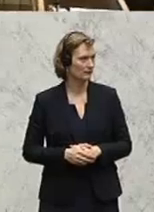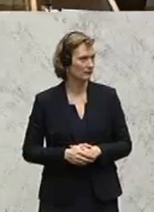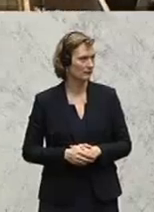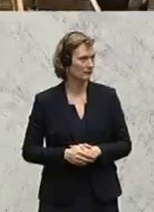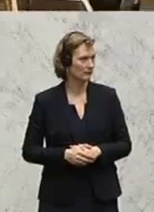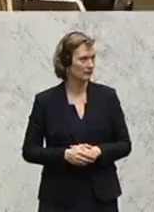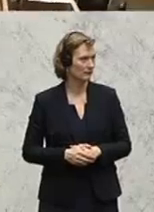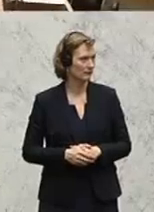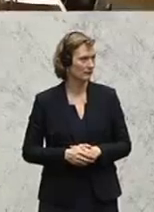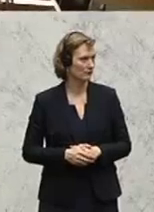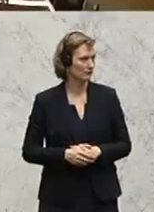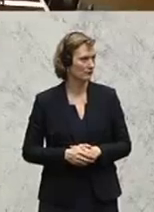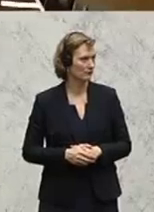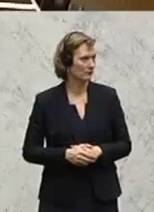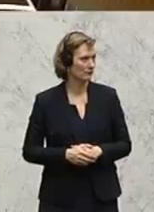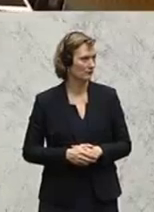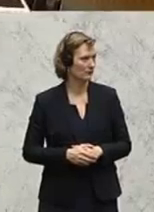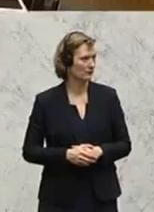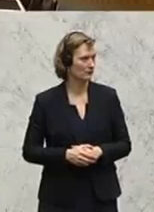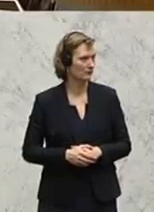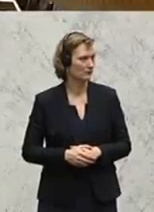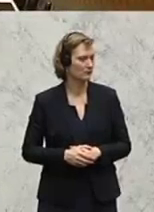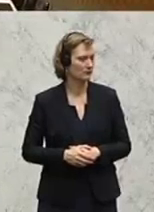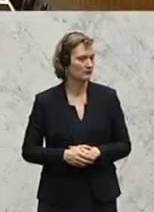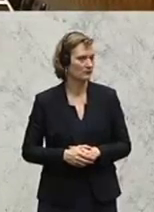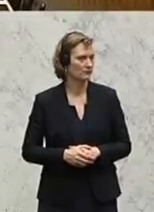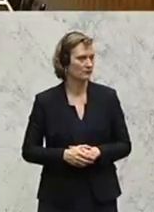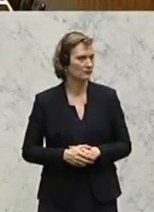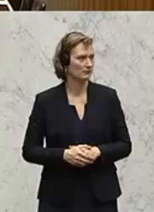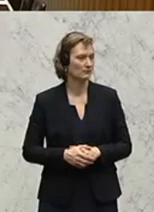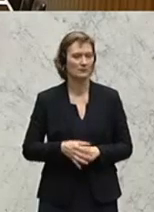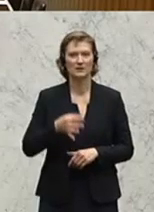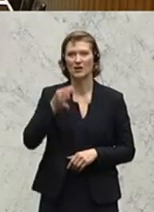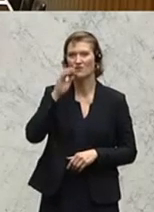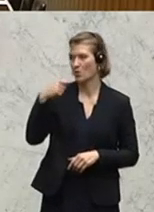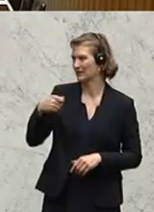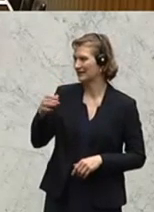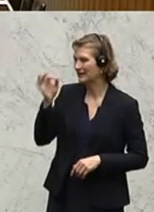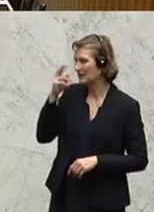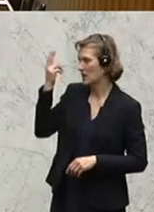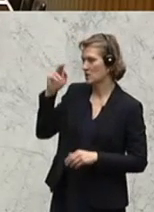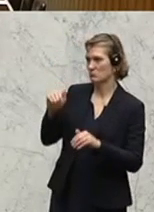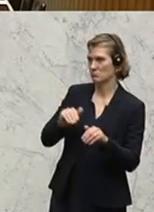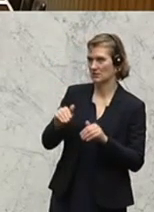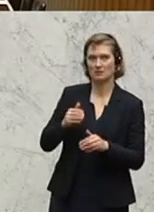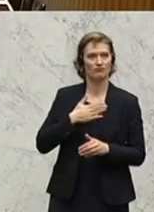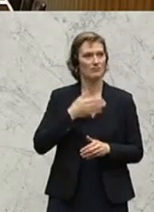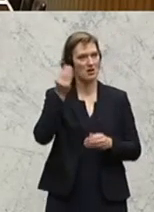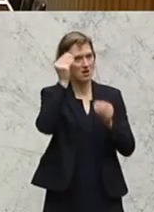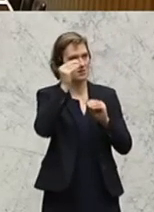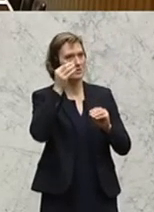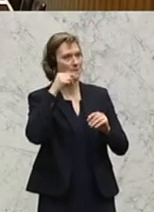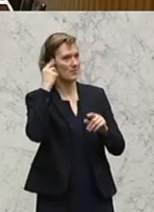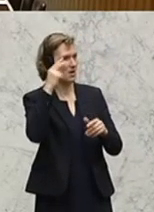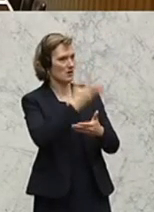Als nächste Rednerin am Wort Ruth Becher. Sie kommt von der SPÖ. Frau Präsidentin, Herr Minister, meine sehr geehrten Damen und